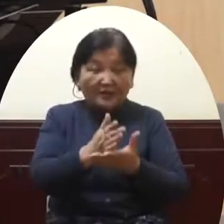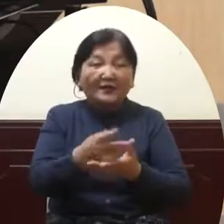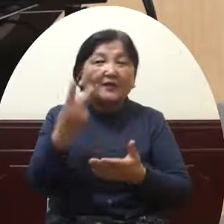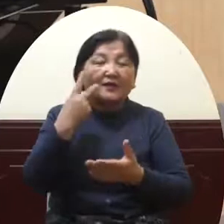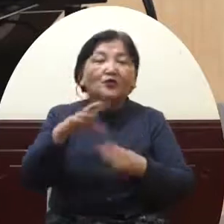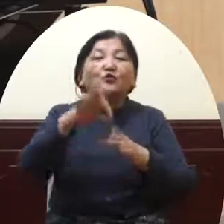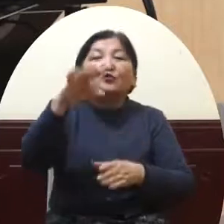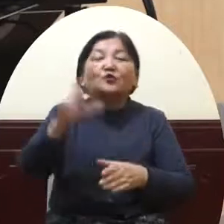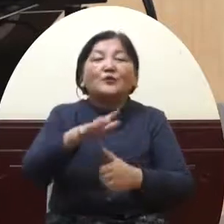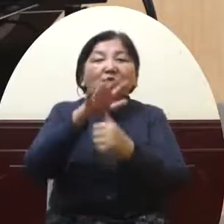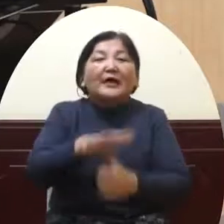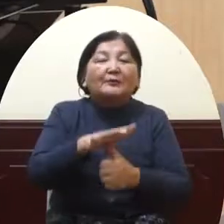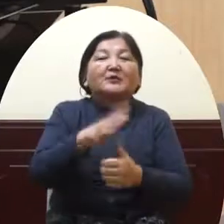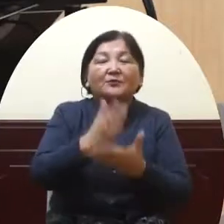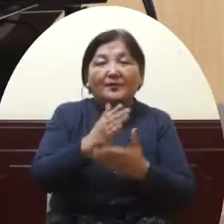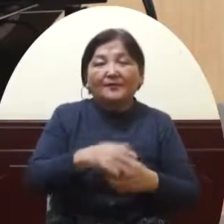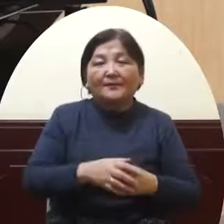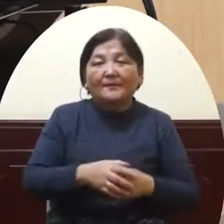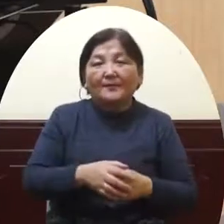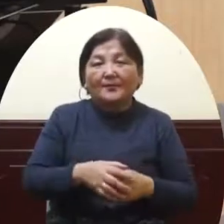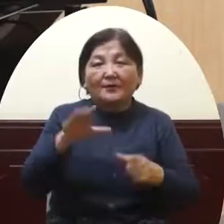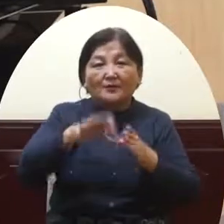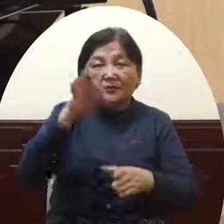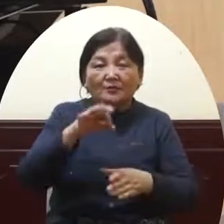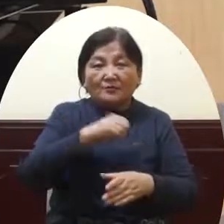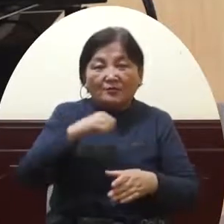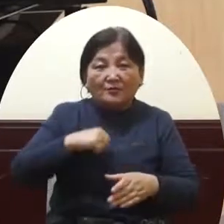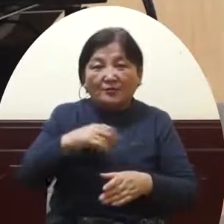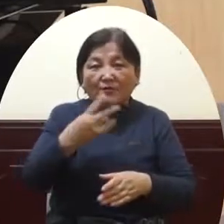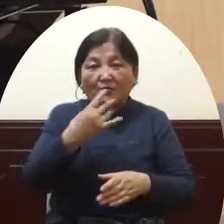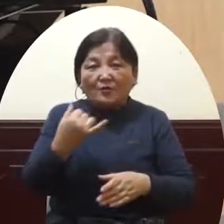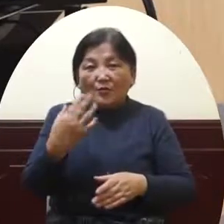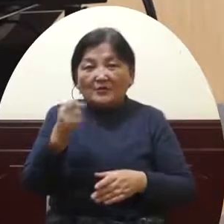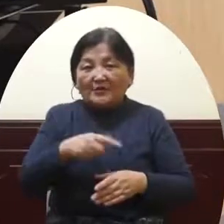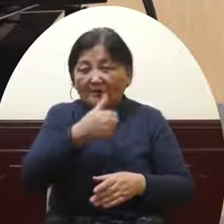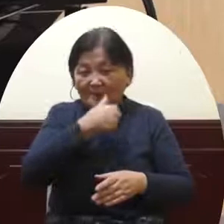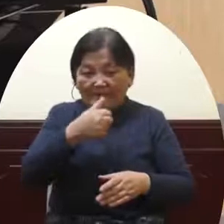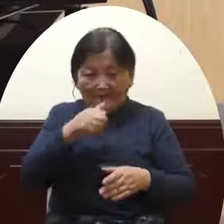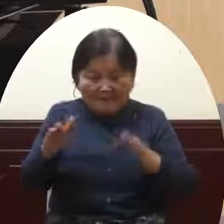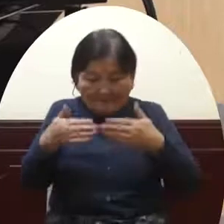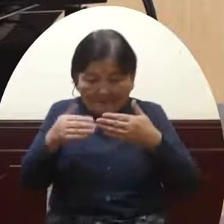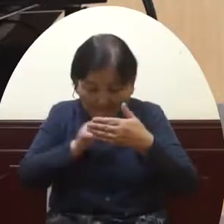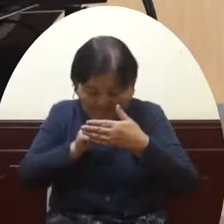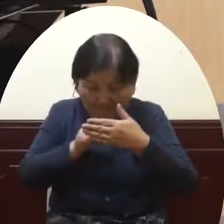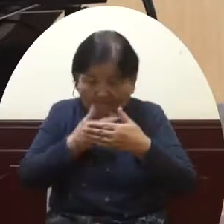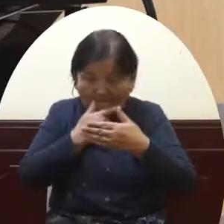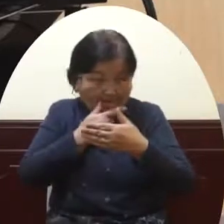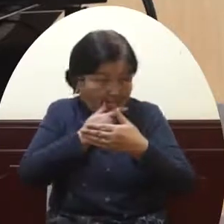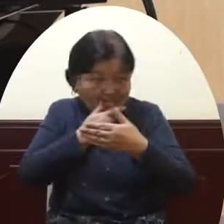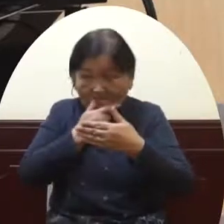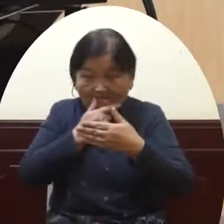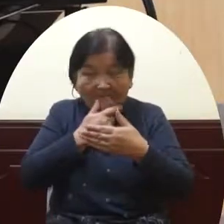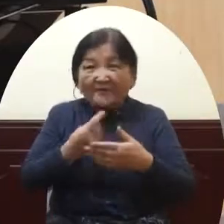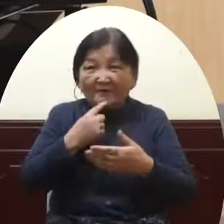яадаг. Тэгэхээр нөгөө сонгогч чинь саналаа өгөхдөө нөгөө яах вэ, нууцлалаа яаж хадгалах вэ гэдэг асуудал чинь эргэлзээтэй болж эхэлнэ.